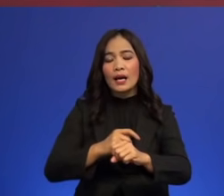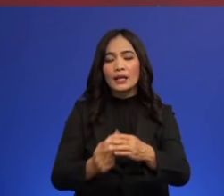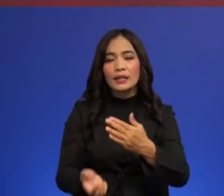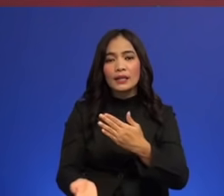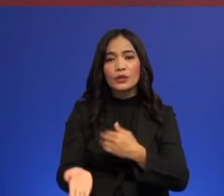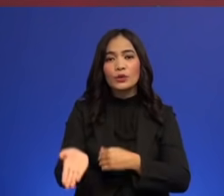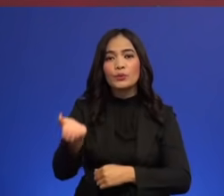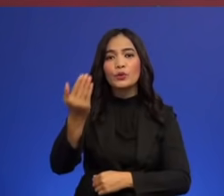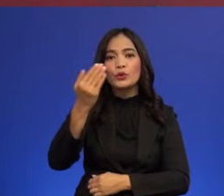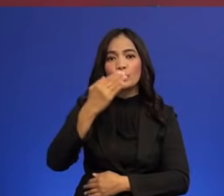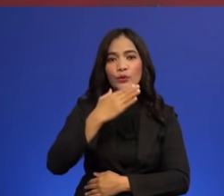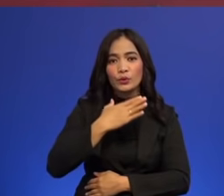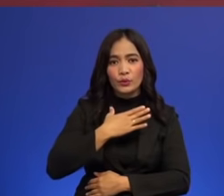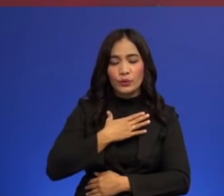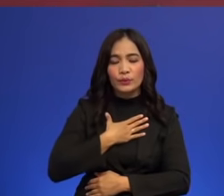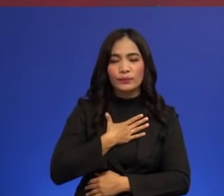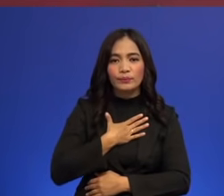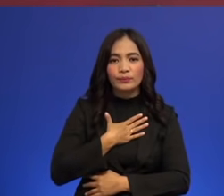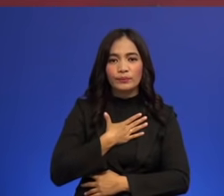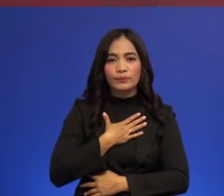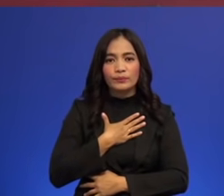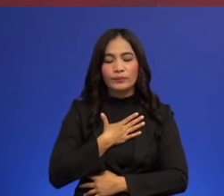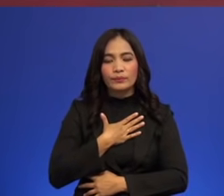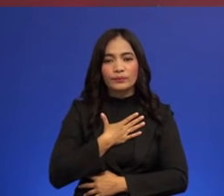masa hidupku.